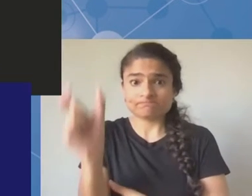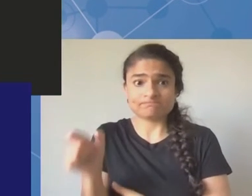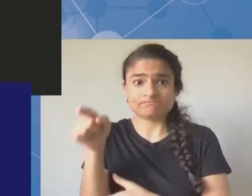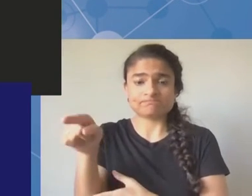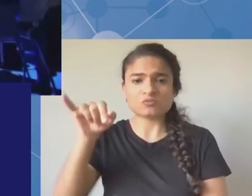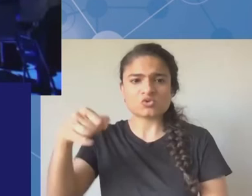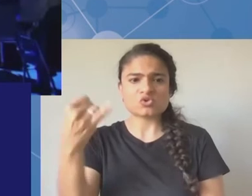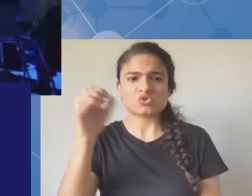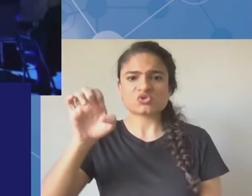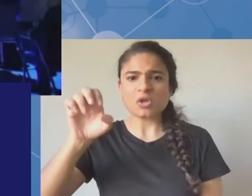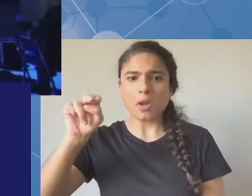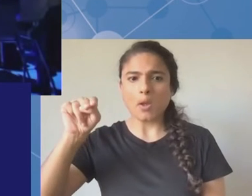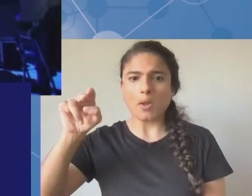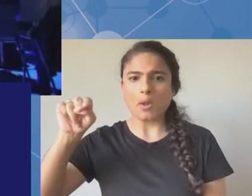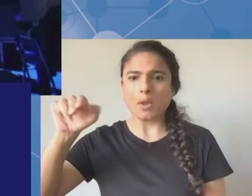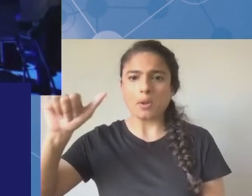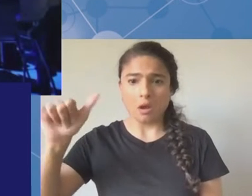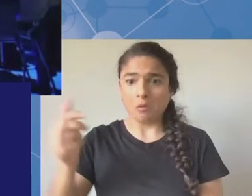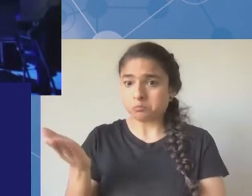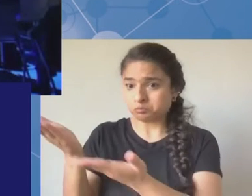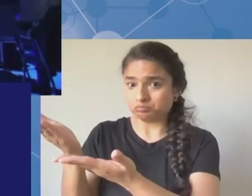Дженны, то есть она возьмет слово.